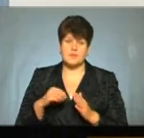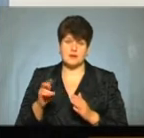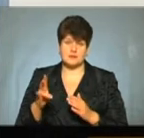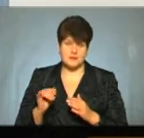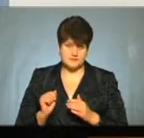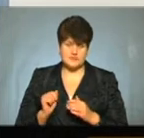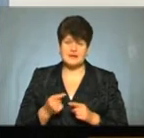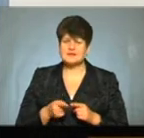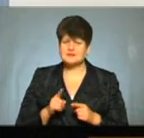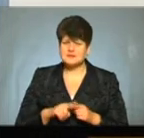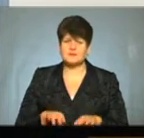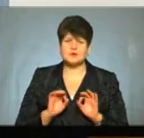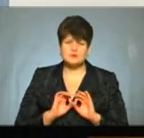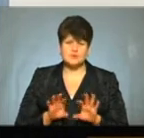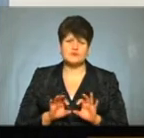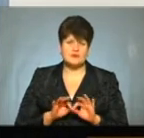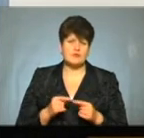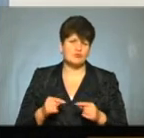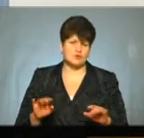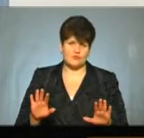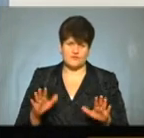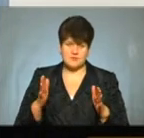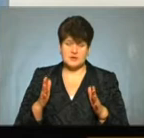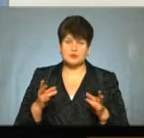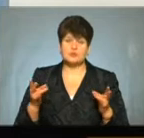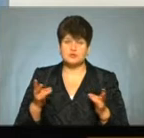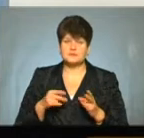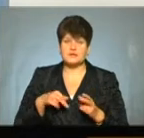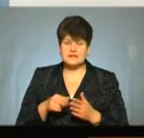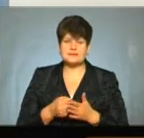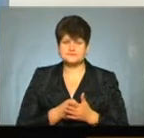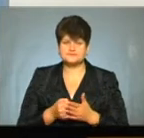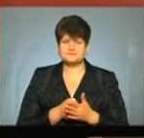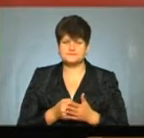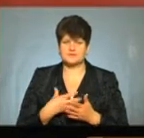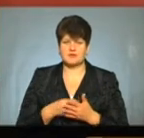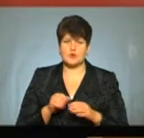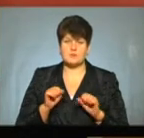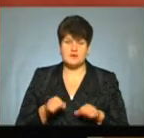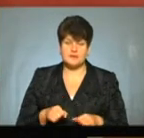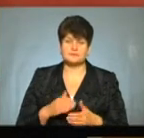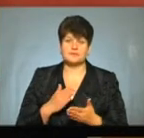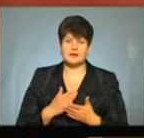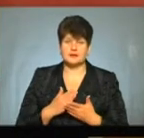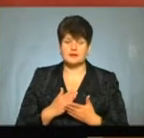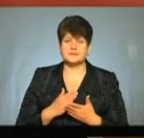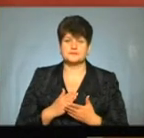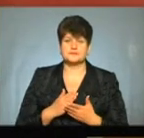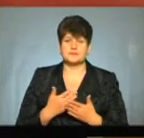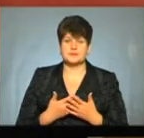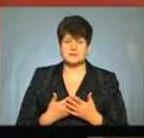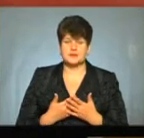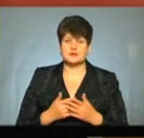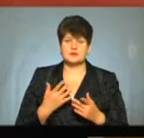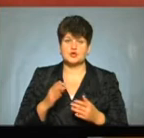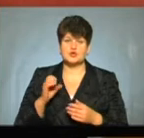це розповідаємо. В будь-якому випадку є потрібно йти і відстоювати свої права. Є, до речі, теж,